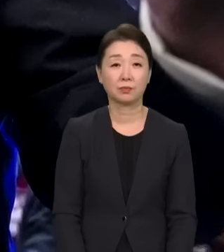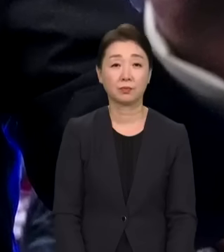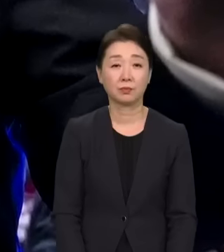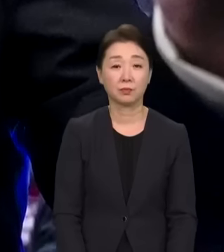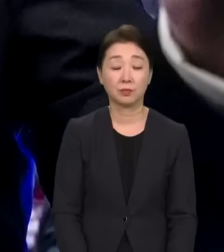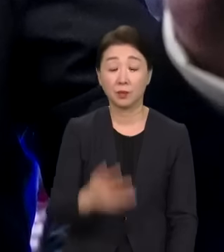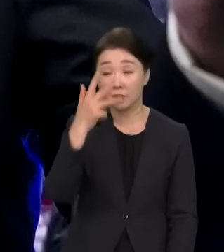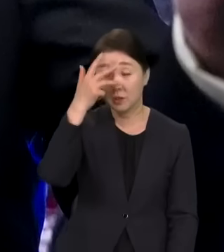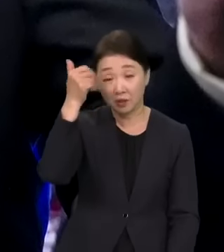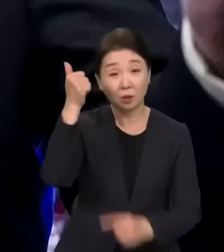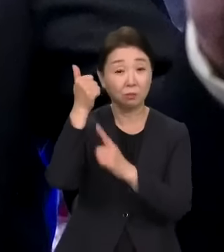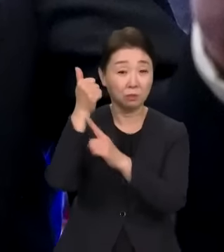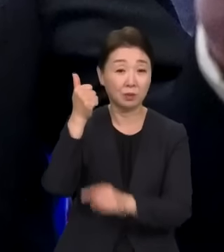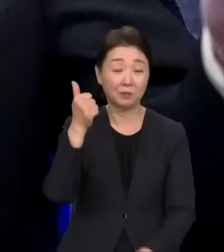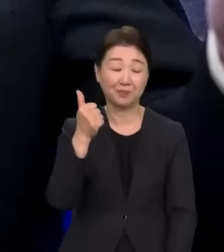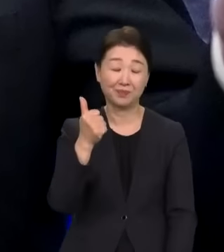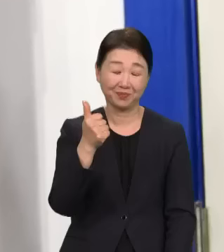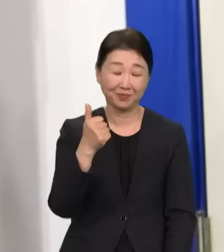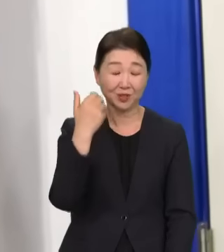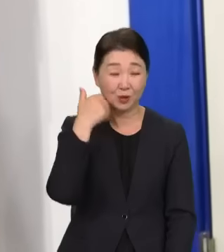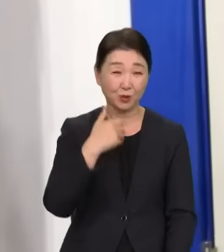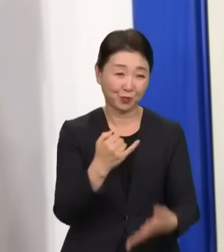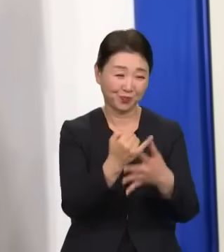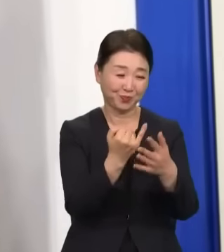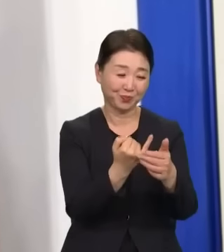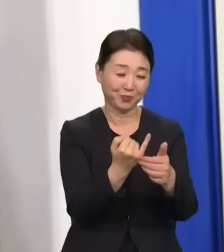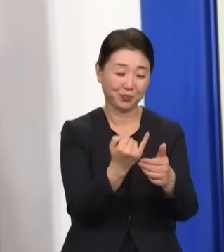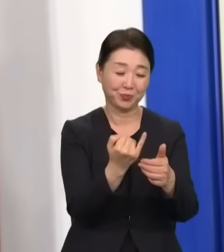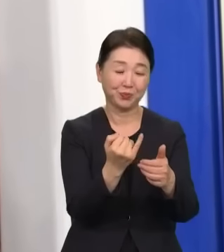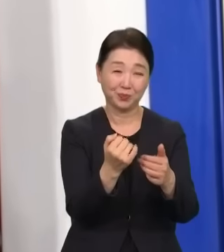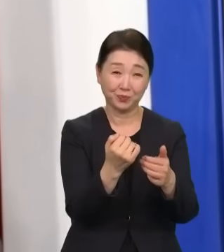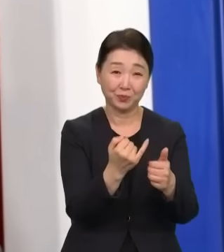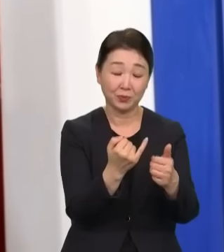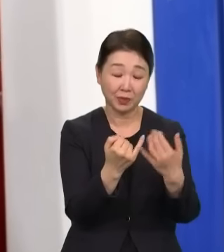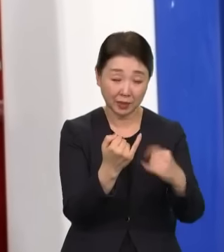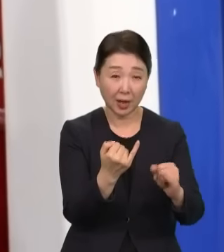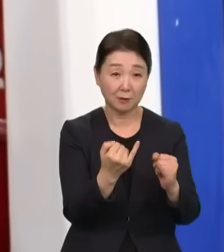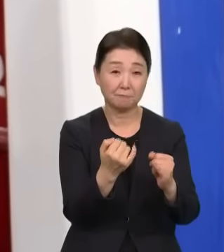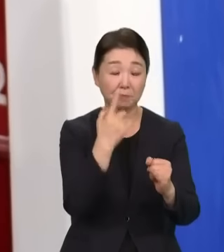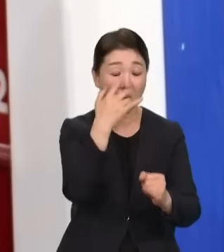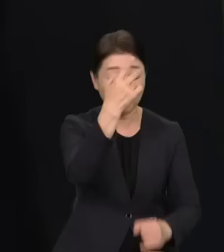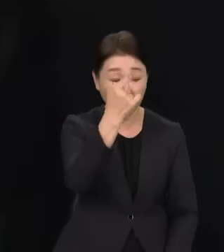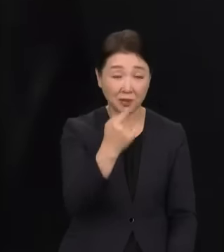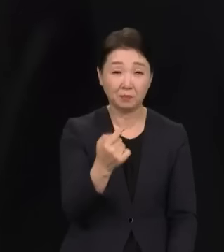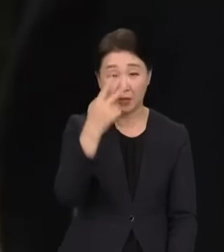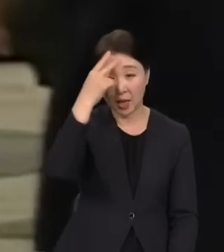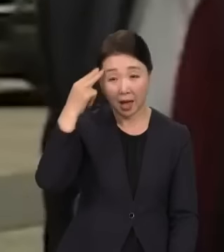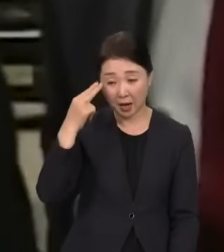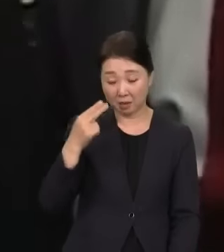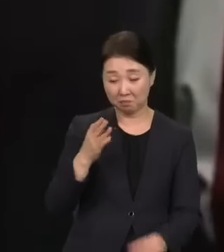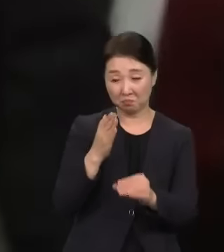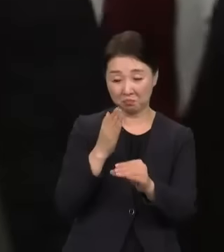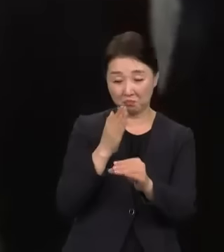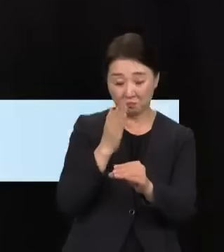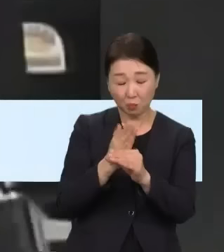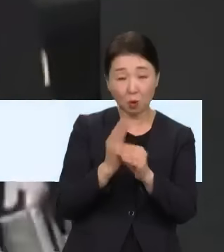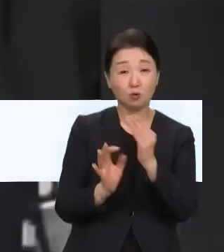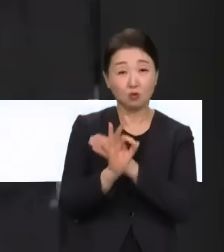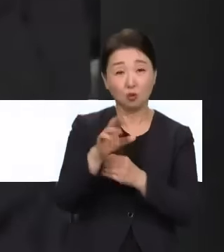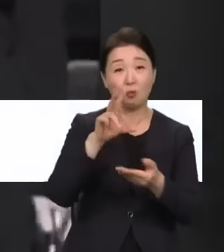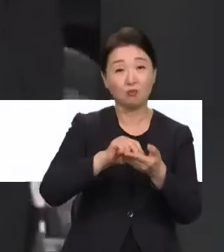트럼프 당선인은 자신의 사돈인 마사드 블로스를 아랍 중동 문제 고문에 임명했습니다. 큰딸 이반카의